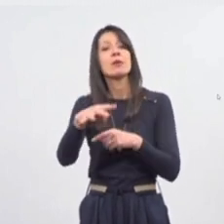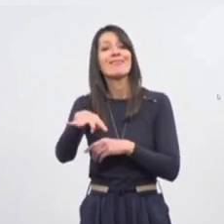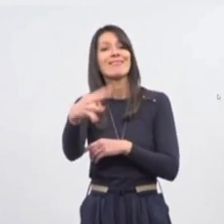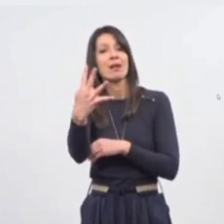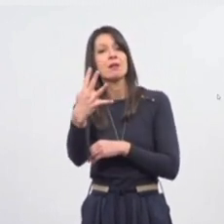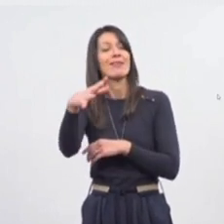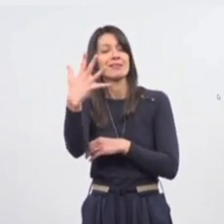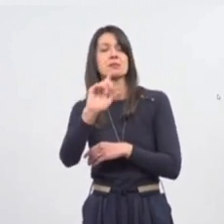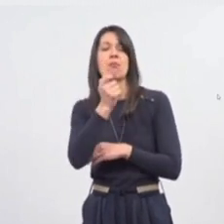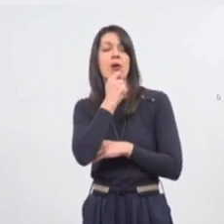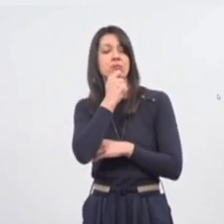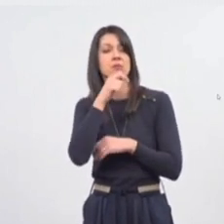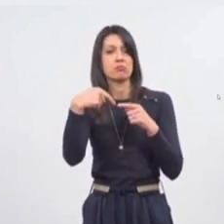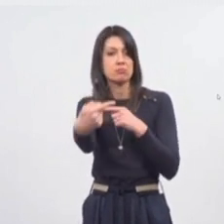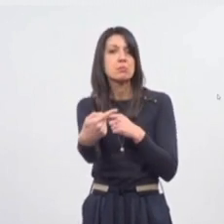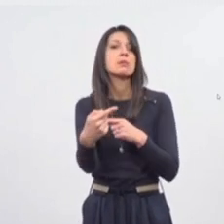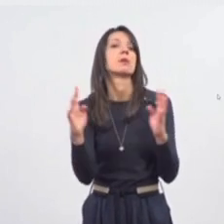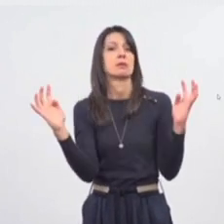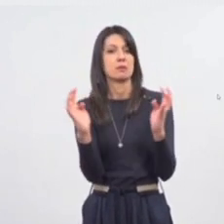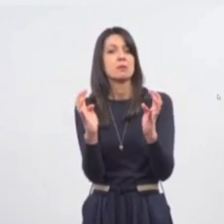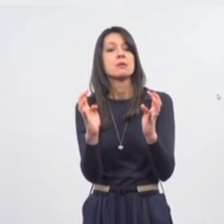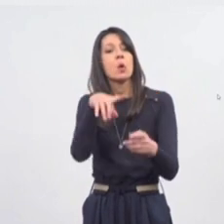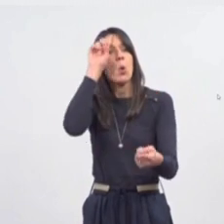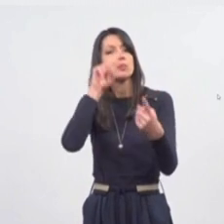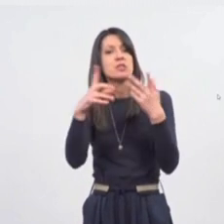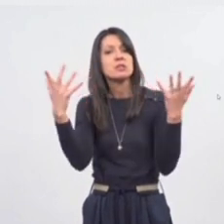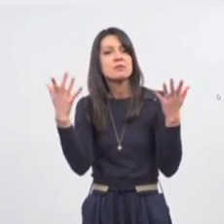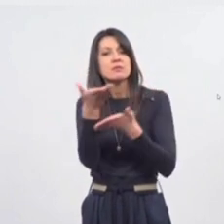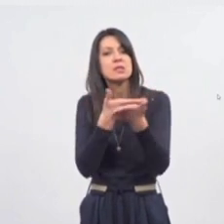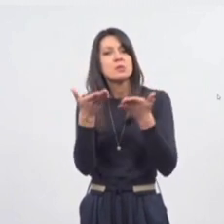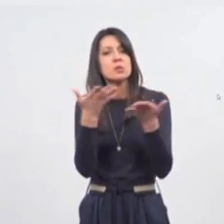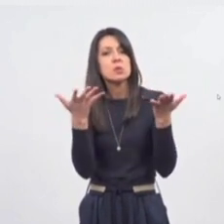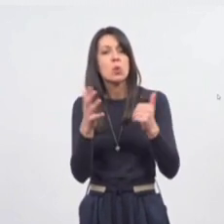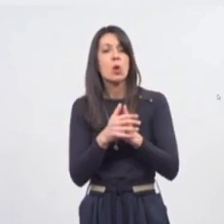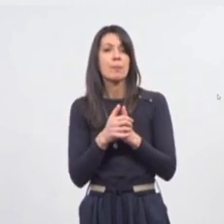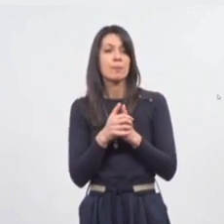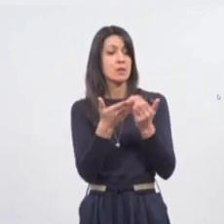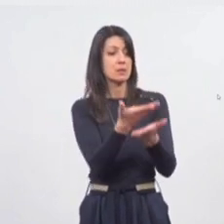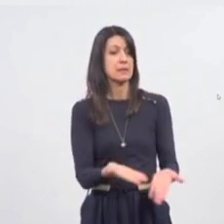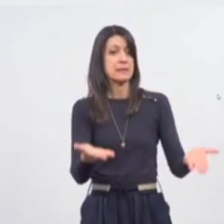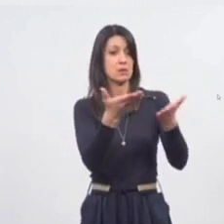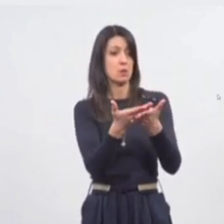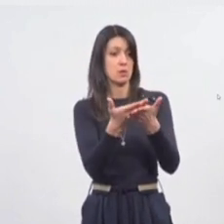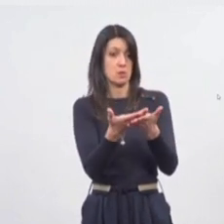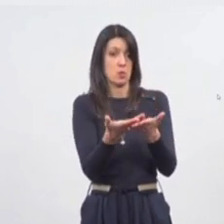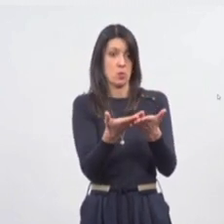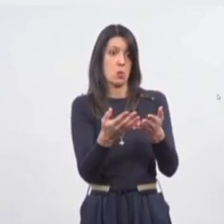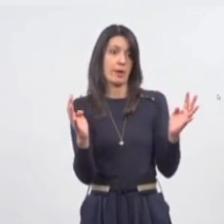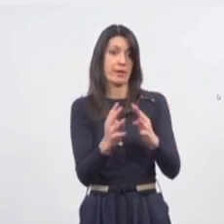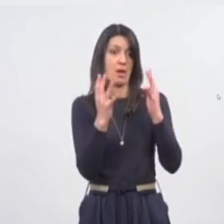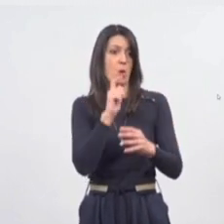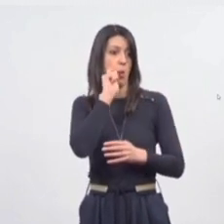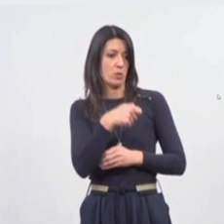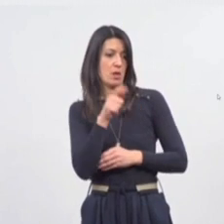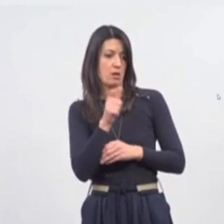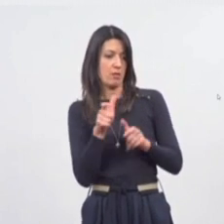pour, j'ouvre les guillemets, examiner les répercussions et les conséquences de la situation actuelle en Ukraine sous tous les